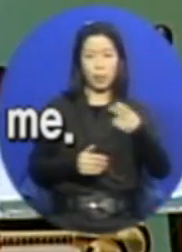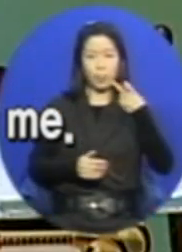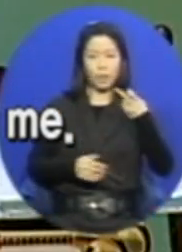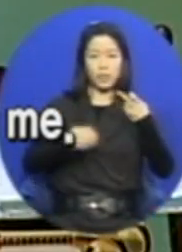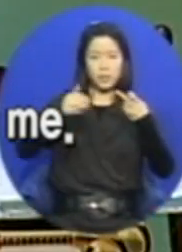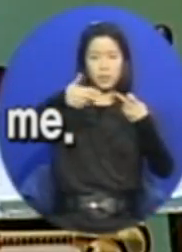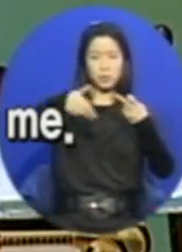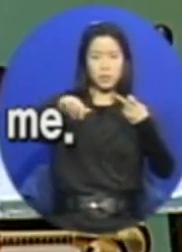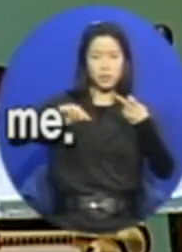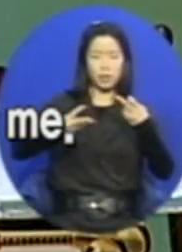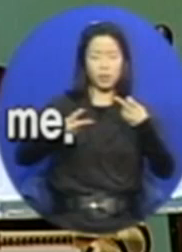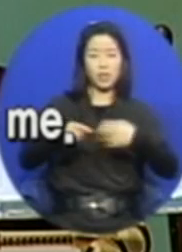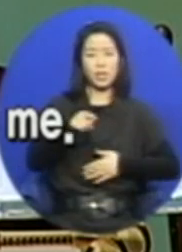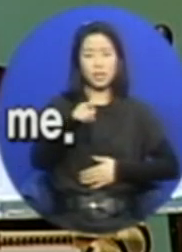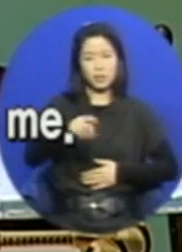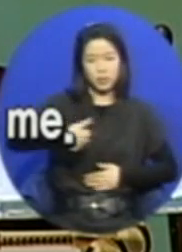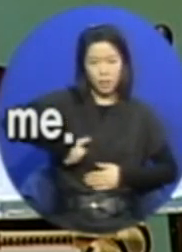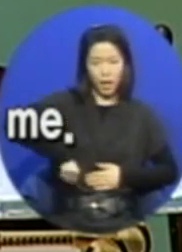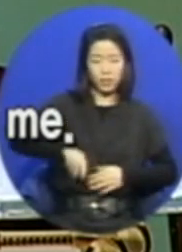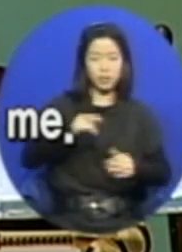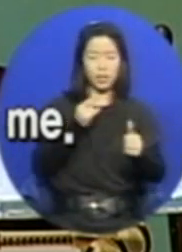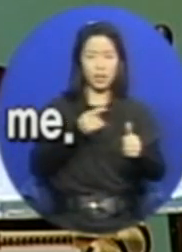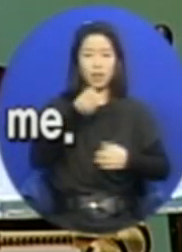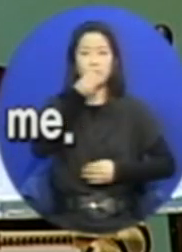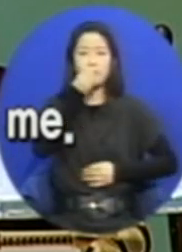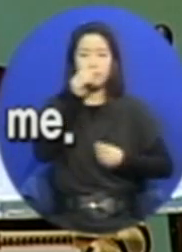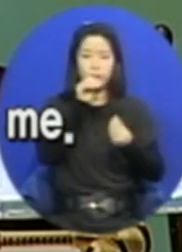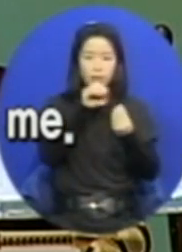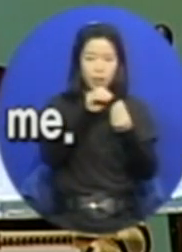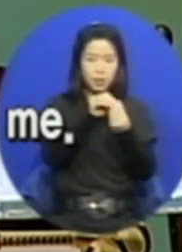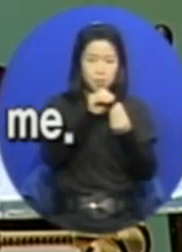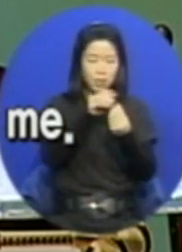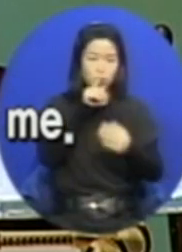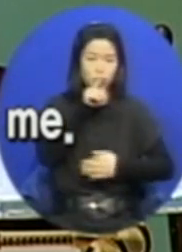12절에 보면 그의 아들에게 입 맞추라.